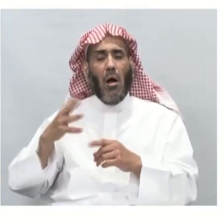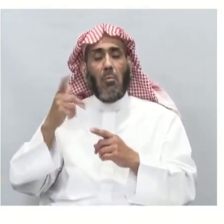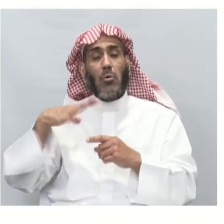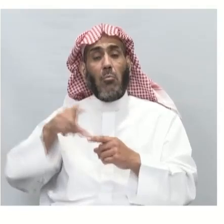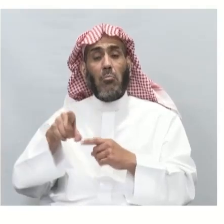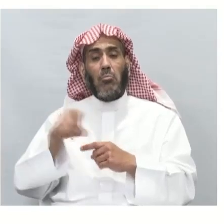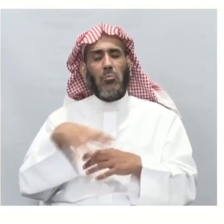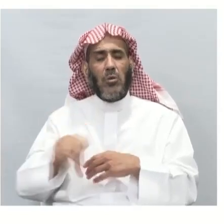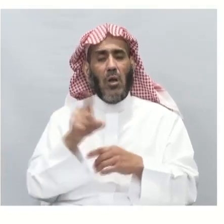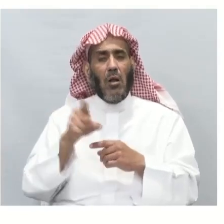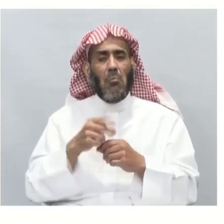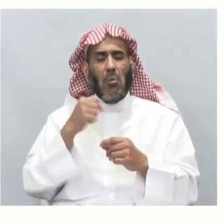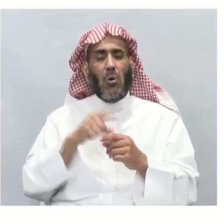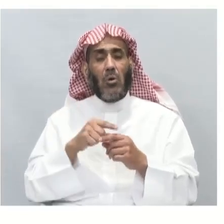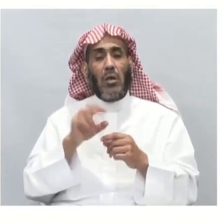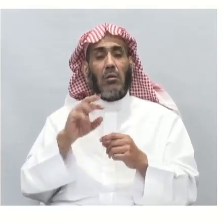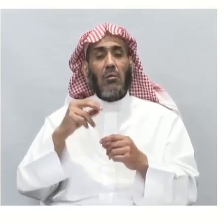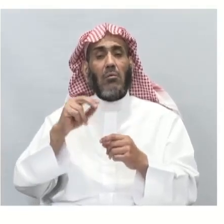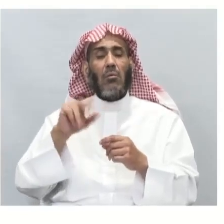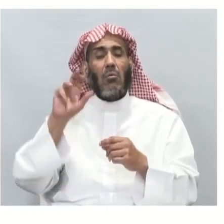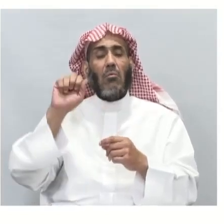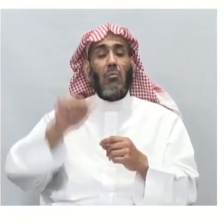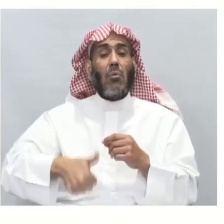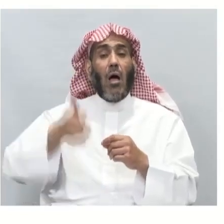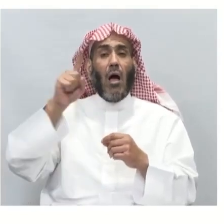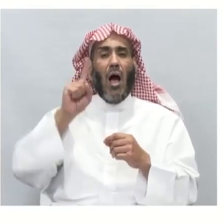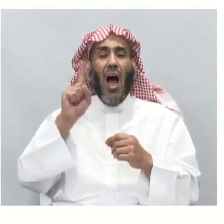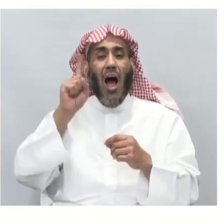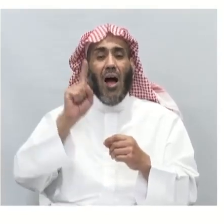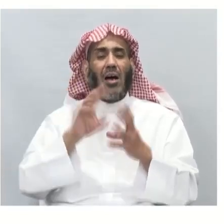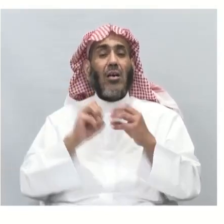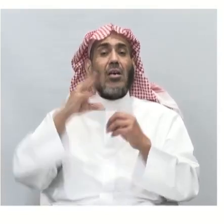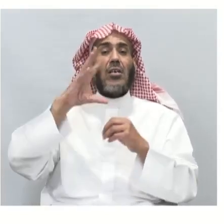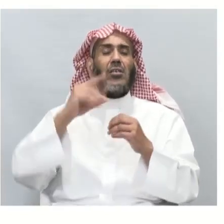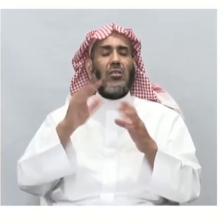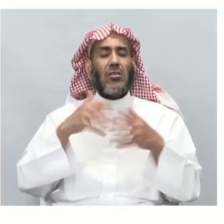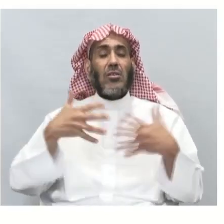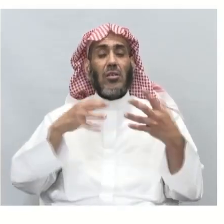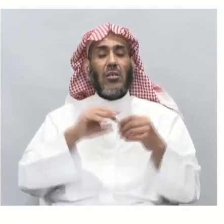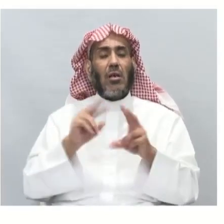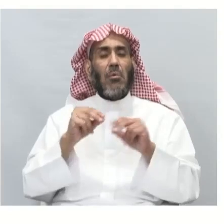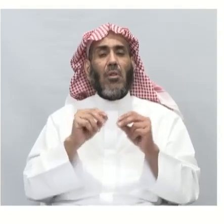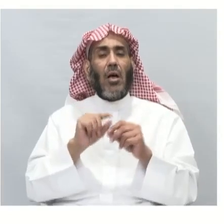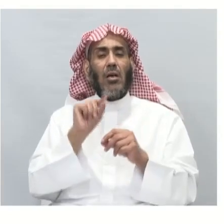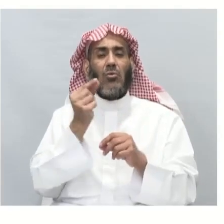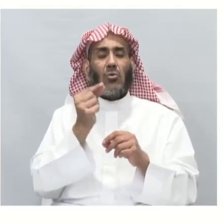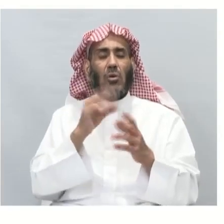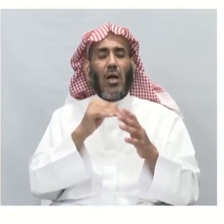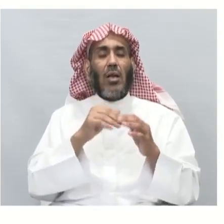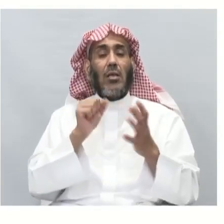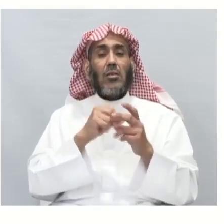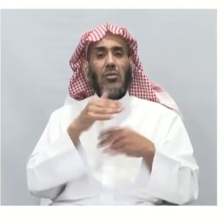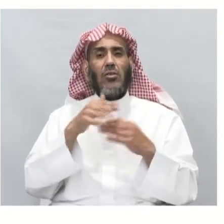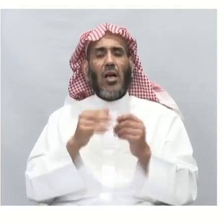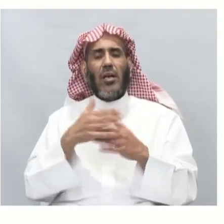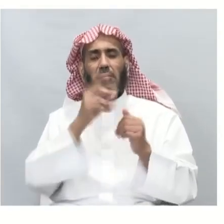قلت لقد ضاء شعري على بابكم كما ضاء در على جاريه